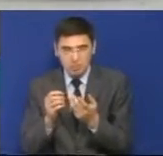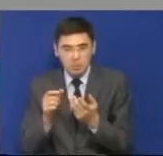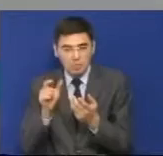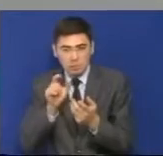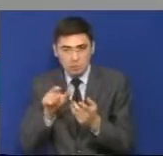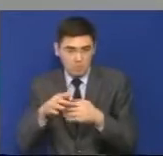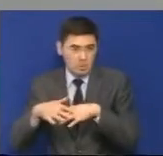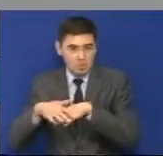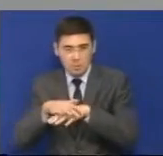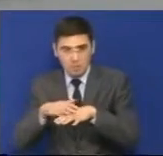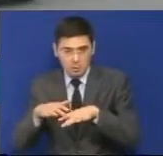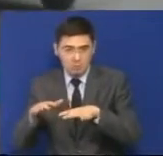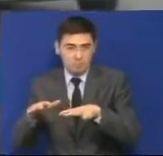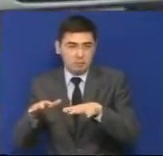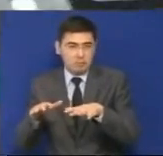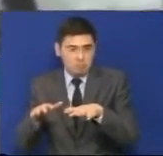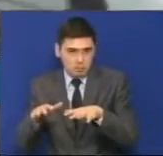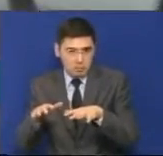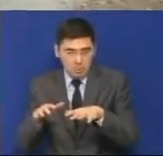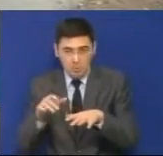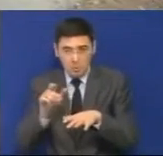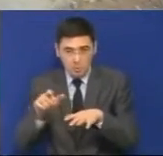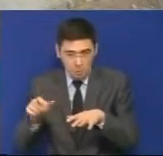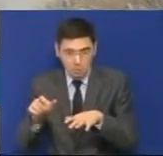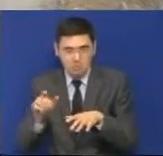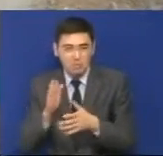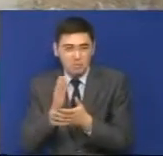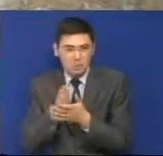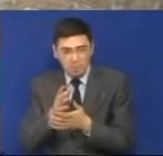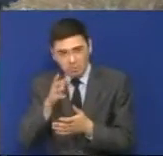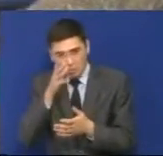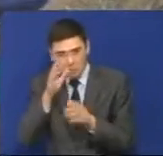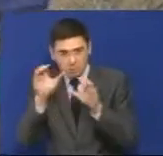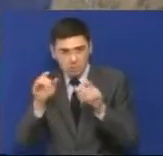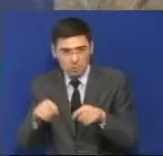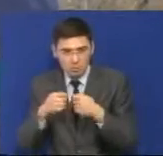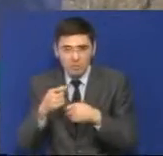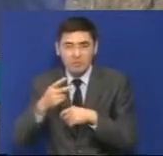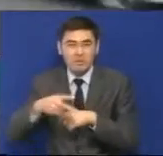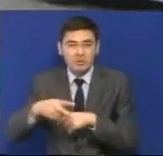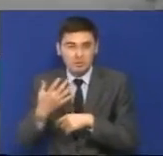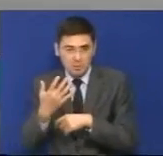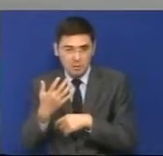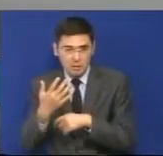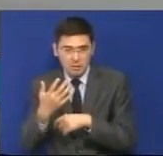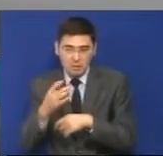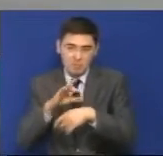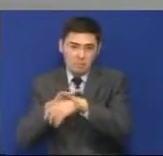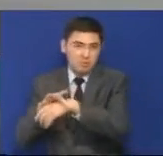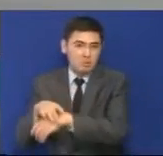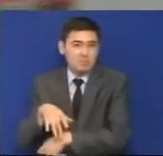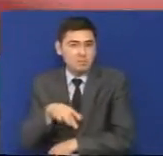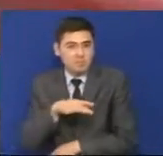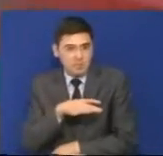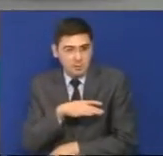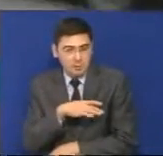мәселе Семейді де айналып өтпеді. Мұнда заңсыз жәрдемақы алып келген 25 отбасы анықталды. Жұмыспен қамту және әлеуметтік